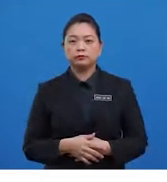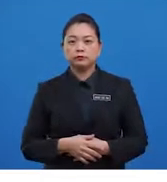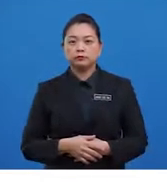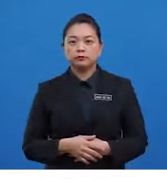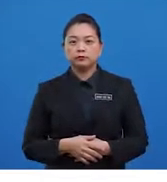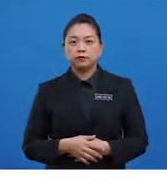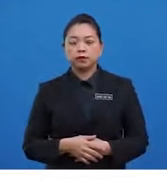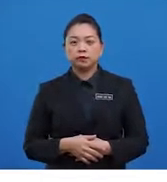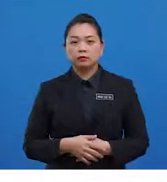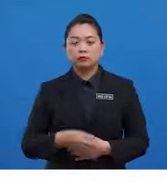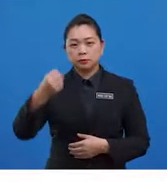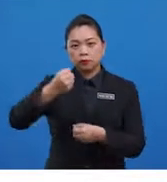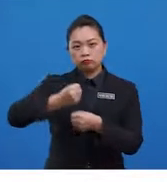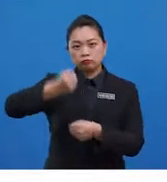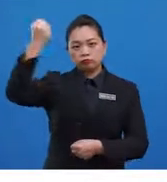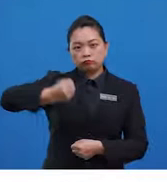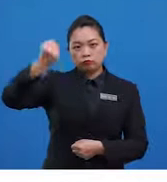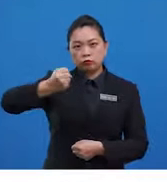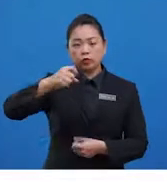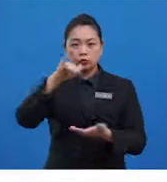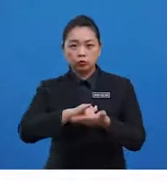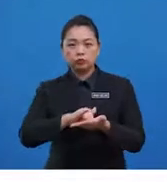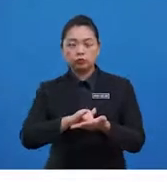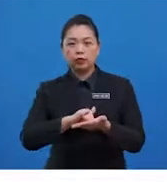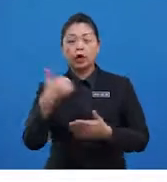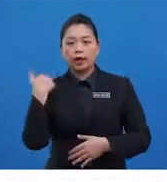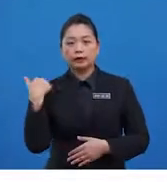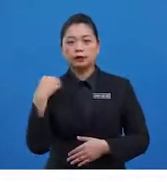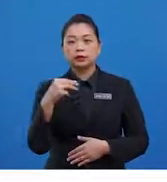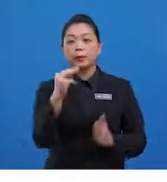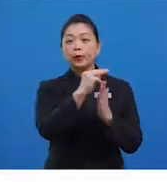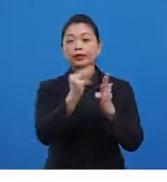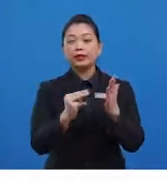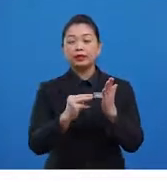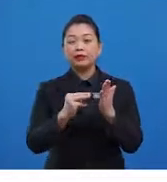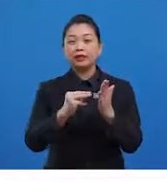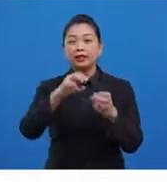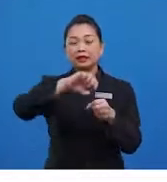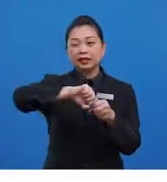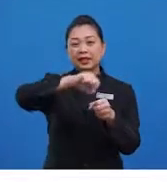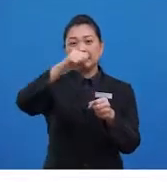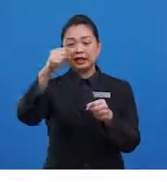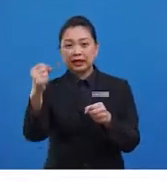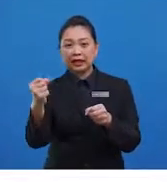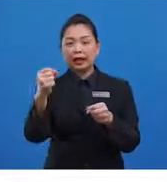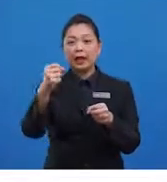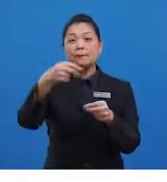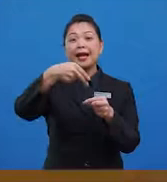batang tongkat ini dihiasi dengan motif 6 tangkai padi yang diperbuat daripada emas.